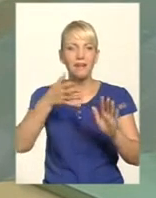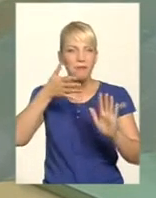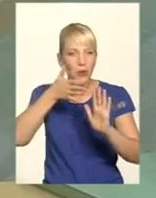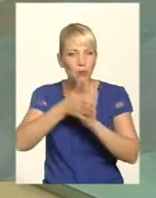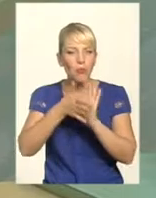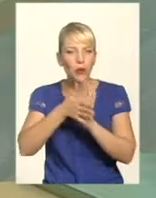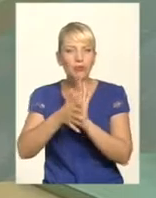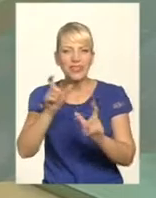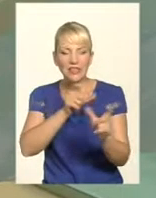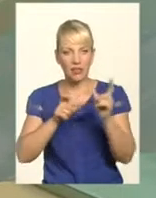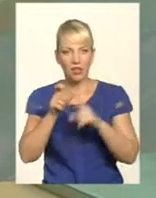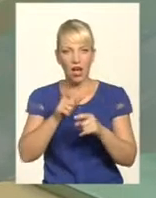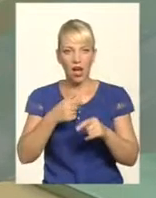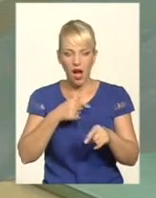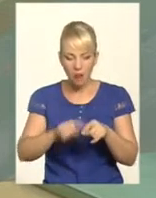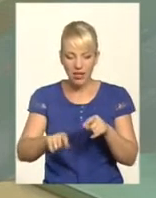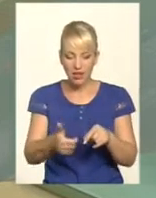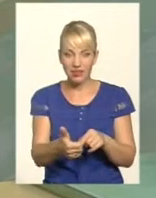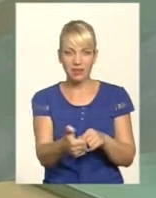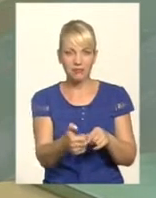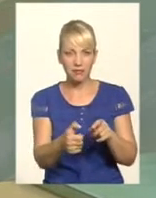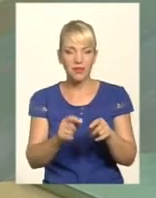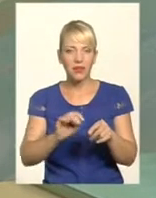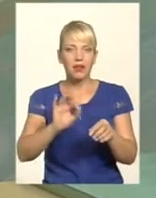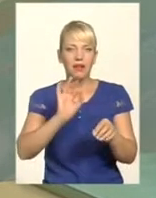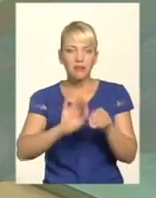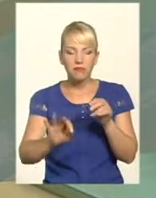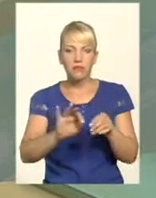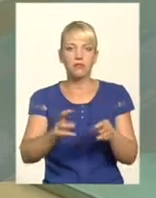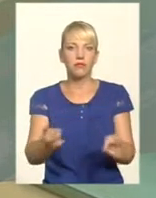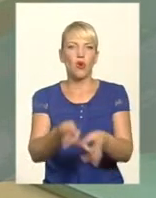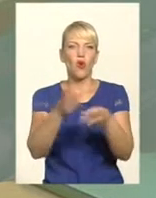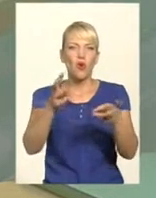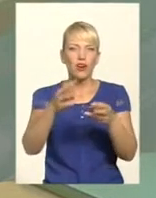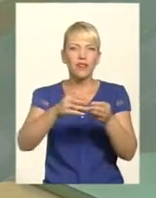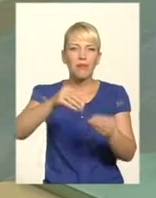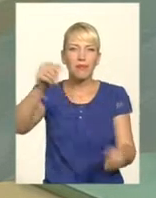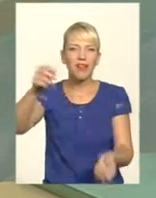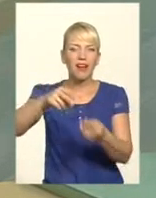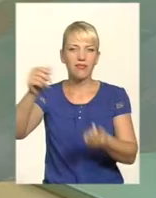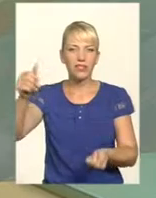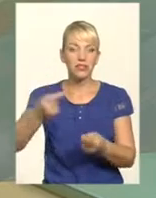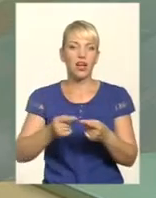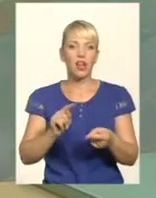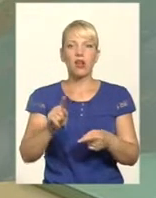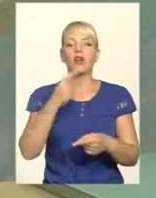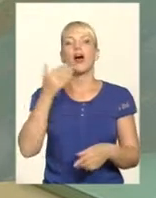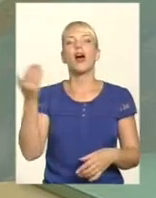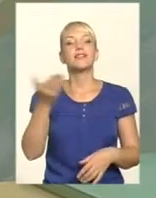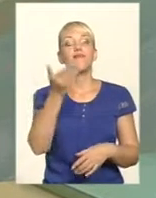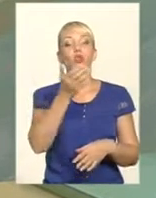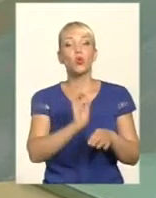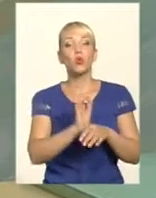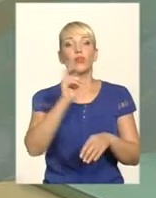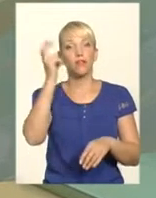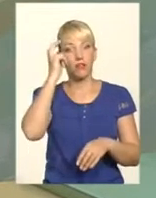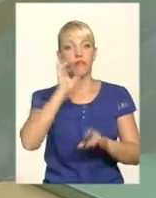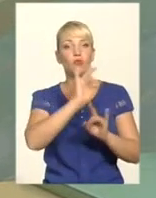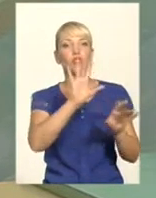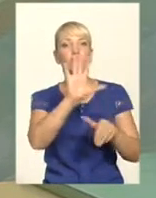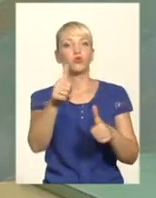вона горить і ще плавиться, то ну, про що ми говоримо? А звітують про те, що все в нас нормально. І, звичайно, мені не